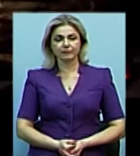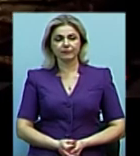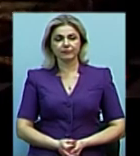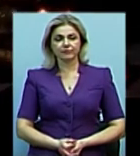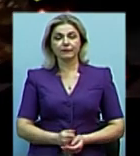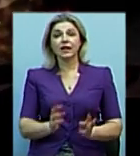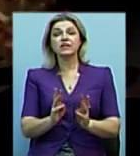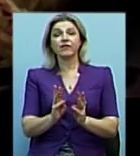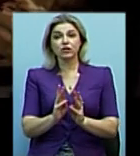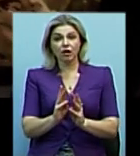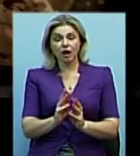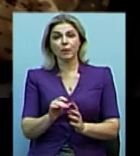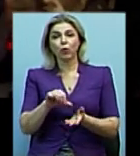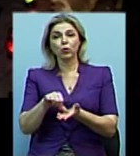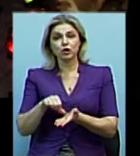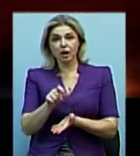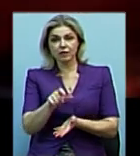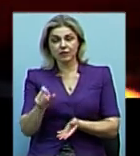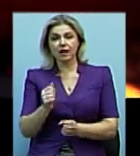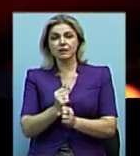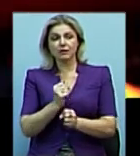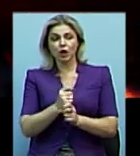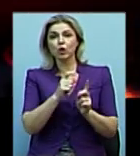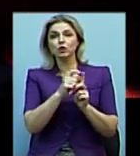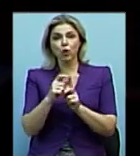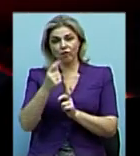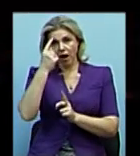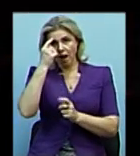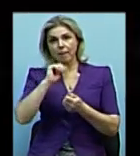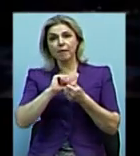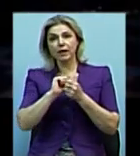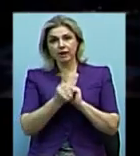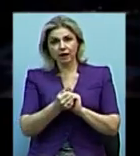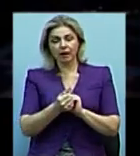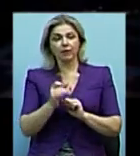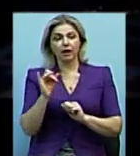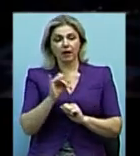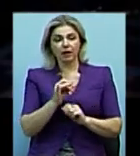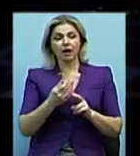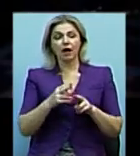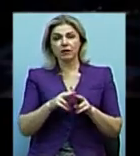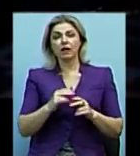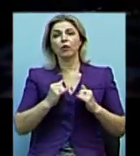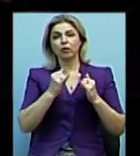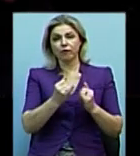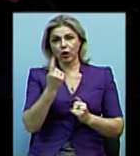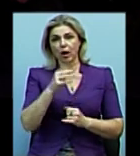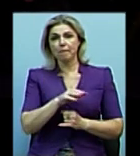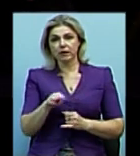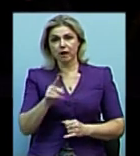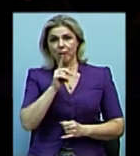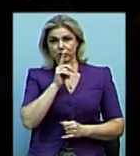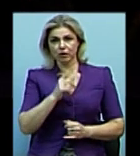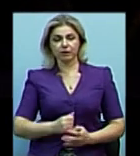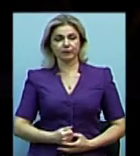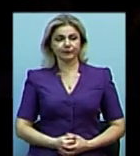абсурдно. Запаленими свічками учасники заходу утворили слово «пам'ятаємо» та вшанували пам'ять загиблих хвилиною мовчання.